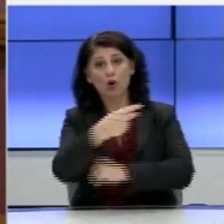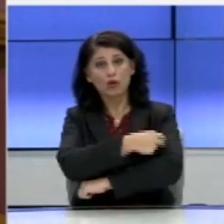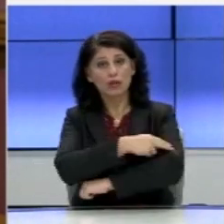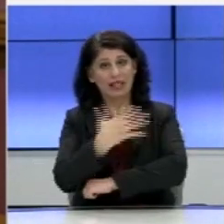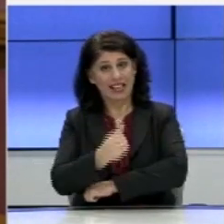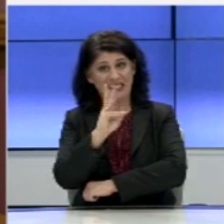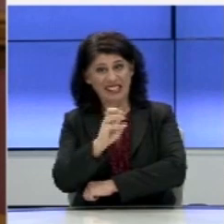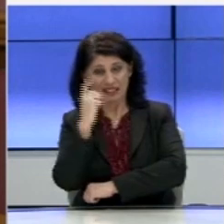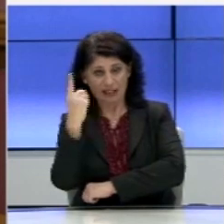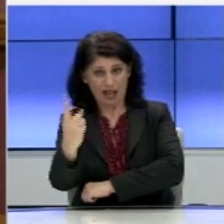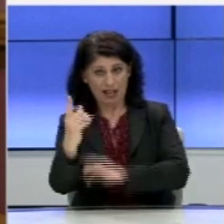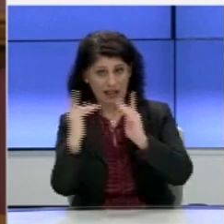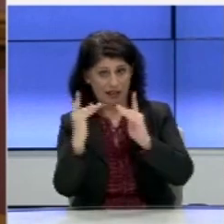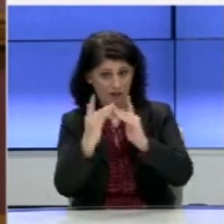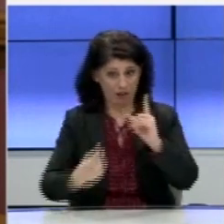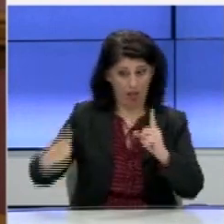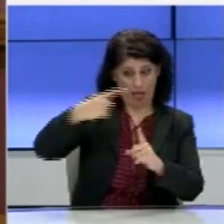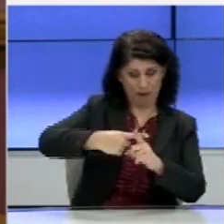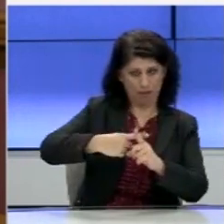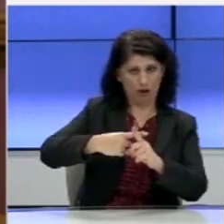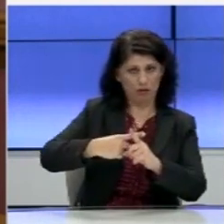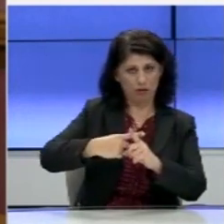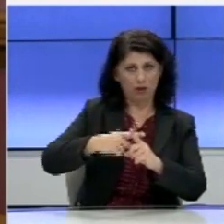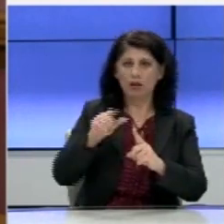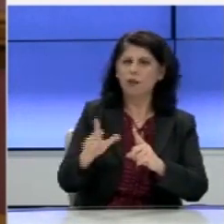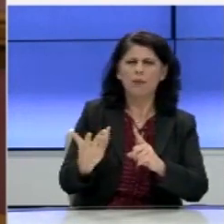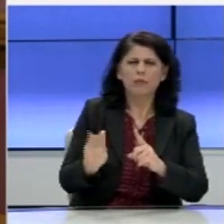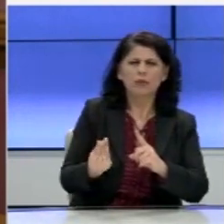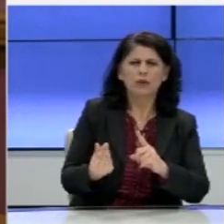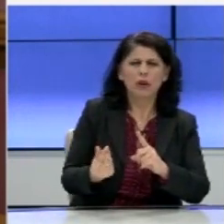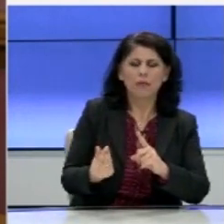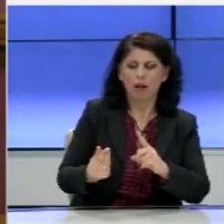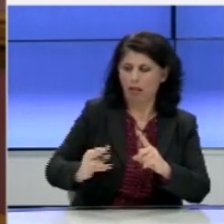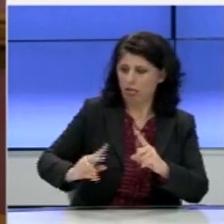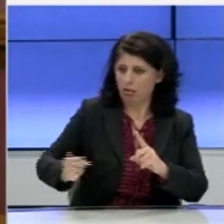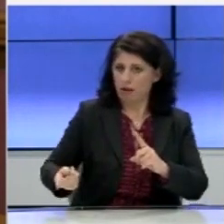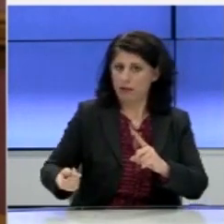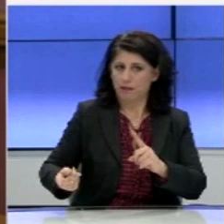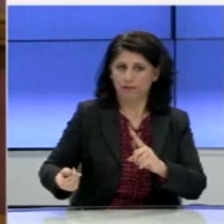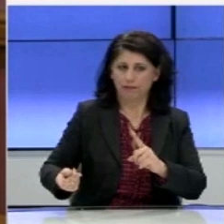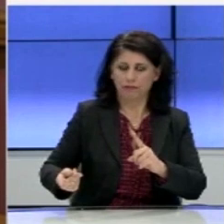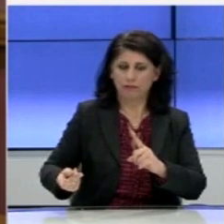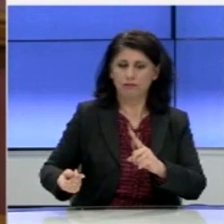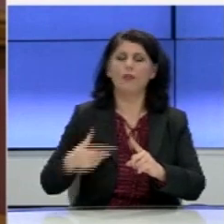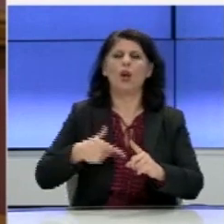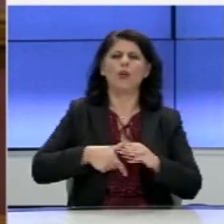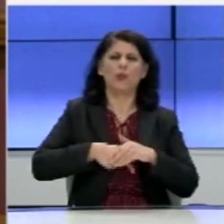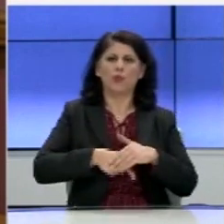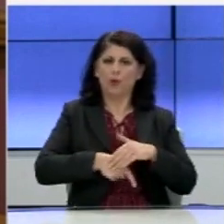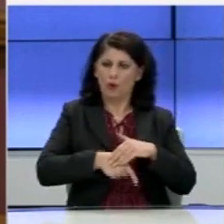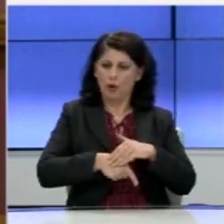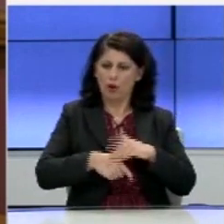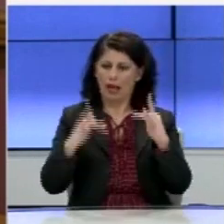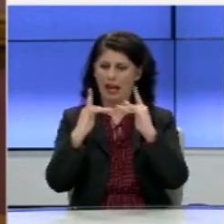ΜΕΘ, προσθέθηκαν δηλαδή άλλα 15, τα οποία προήλθαν πώς. Δίπλα, στην ουρολογική για παράδειγμα,